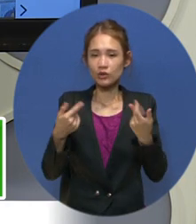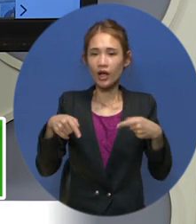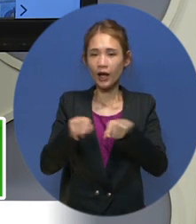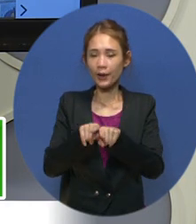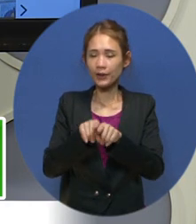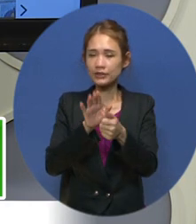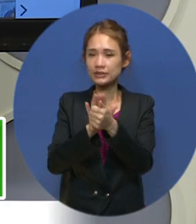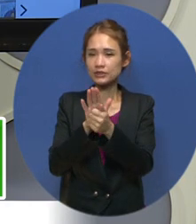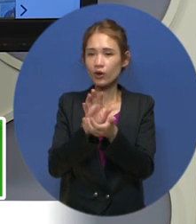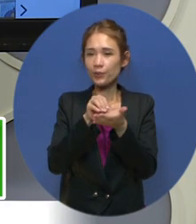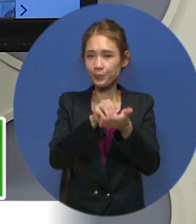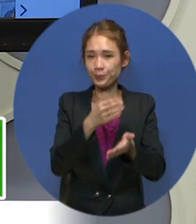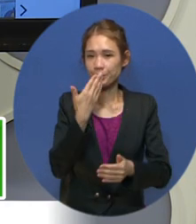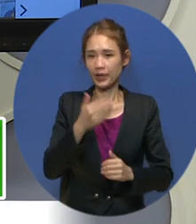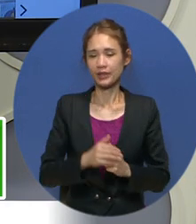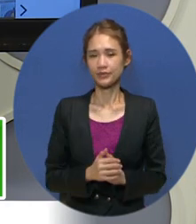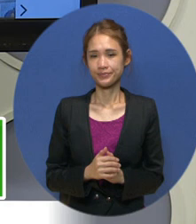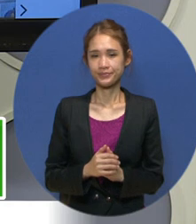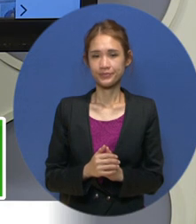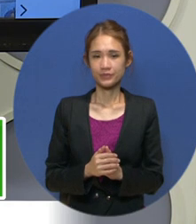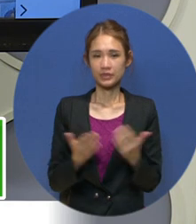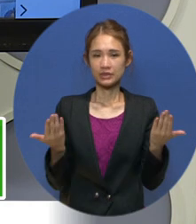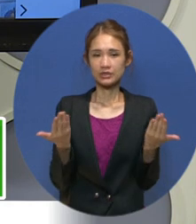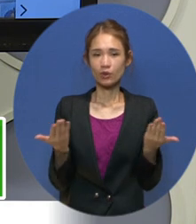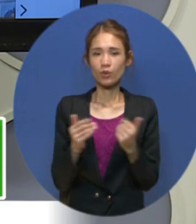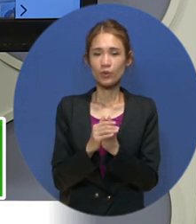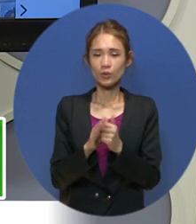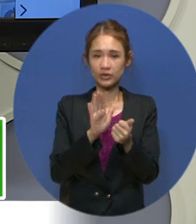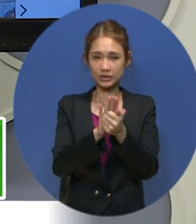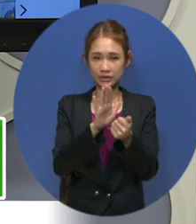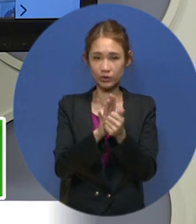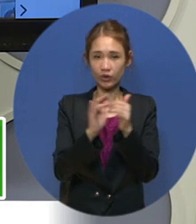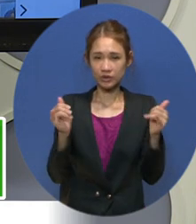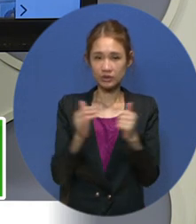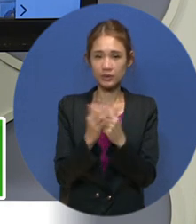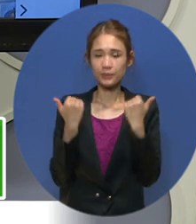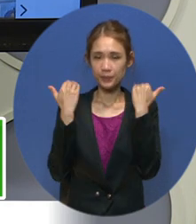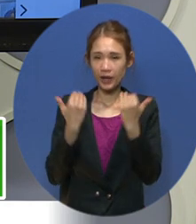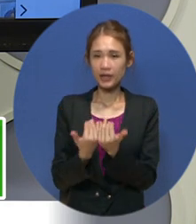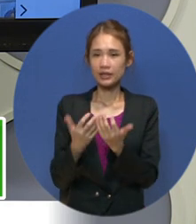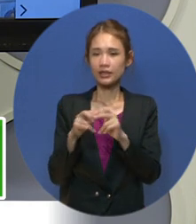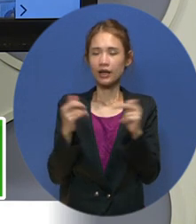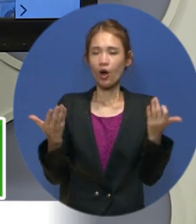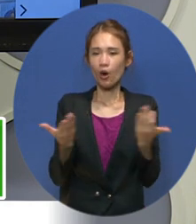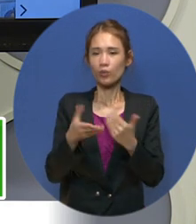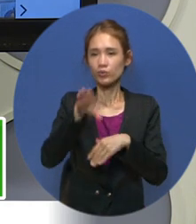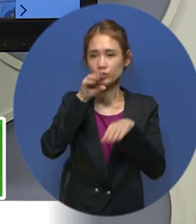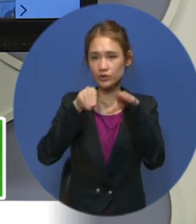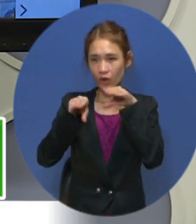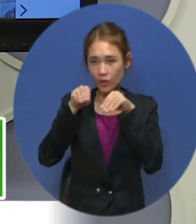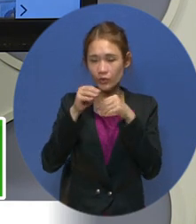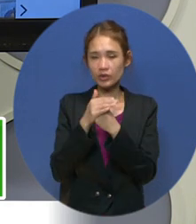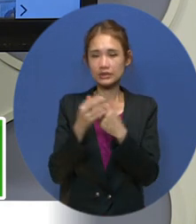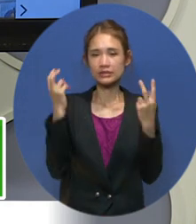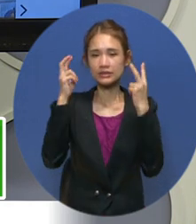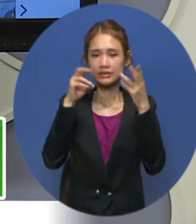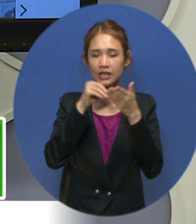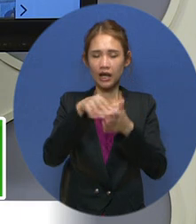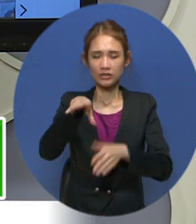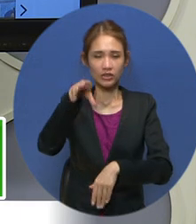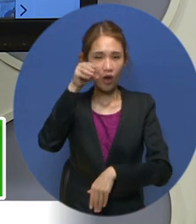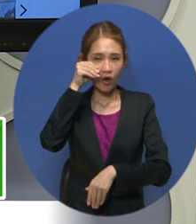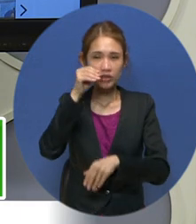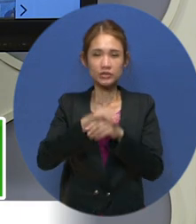함께 지원됩니다 글로 지원이는 발달장애인의 업무 습득과 직장 적응을 돕고 사업체와